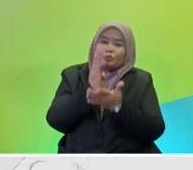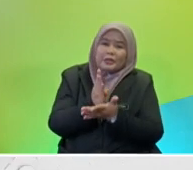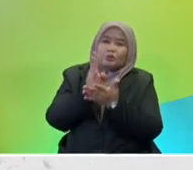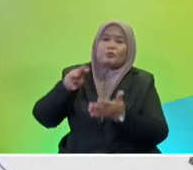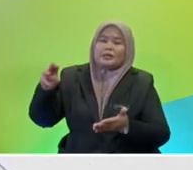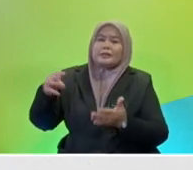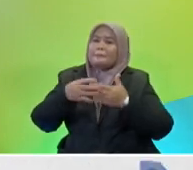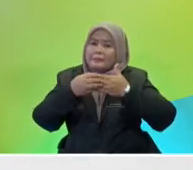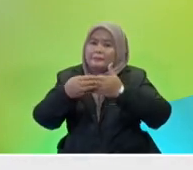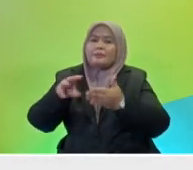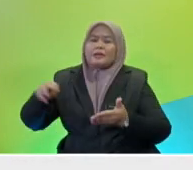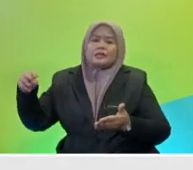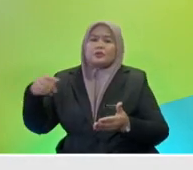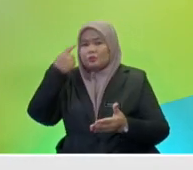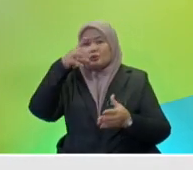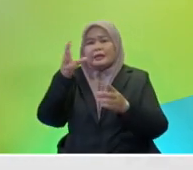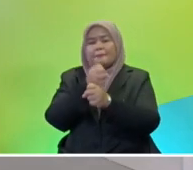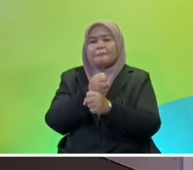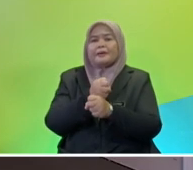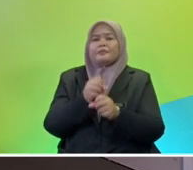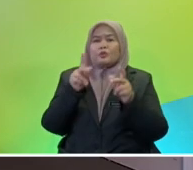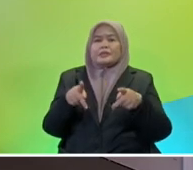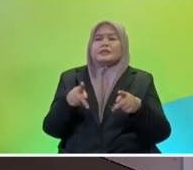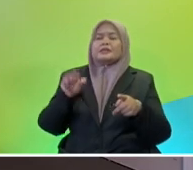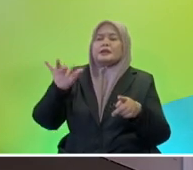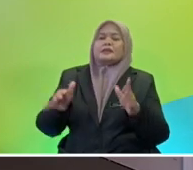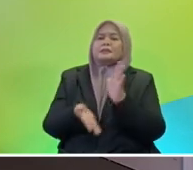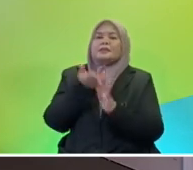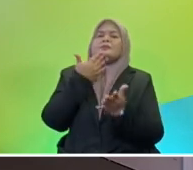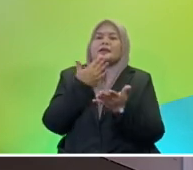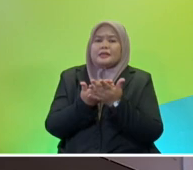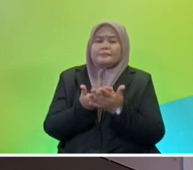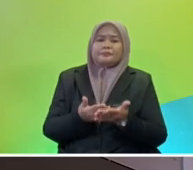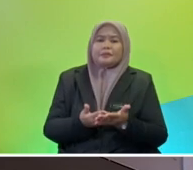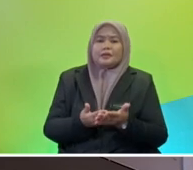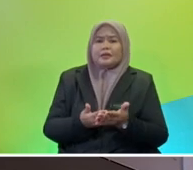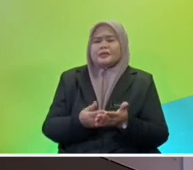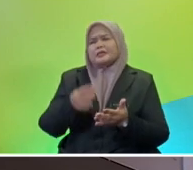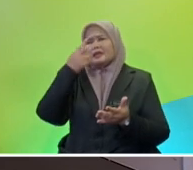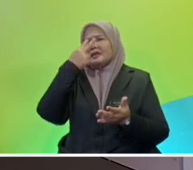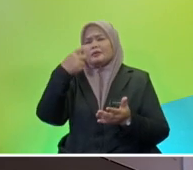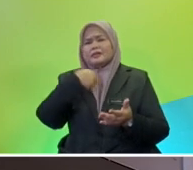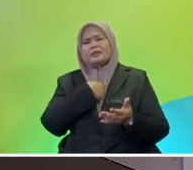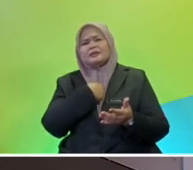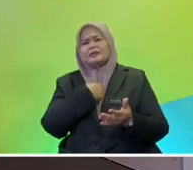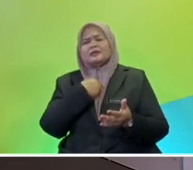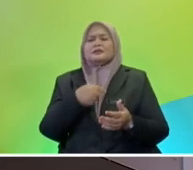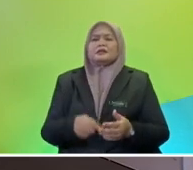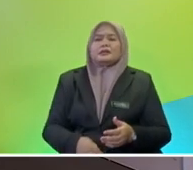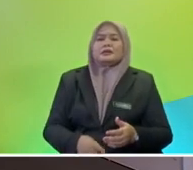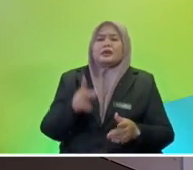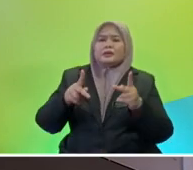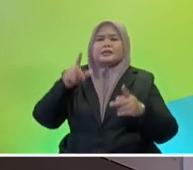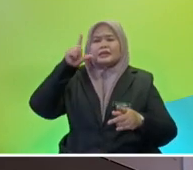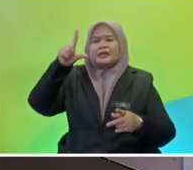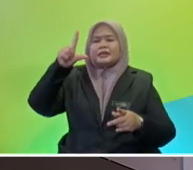kita bimbing murid kita untuk dapat tahap penguasaannya lebih baik ya itu adalah refleksi kepada diri kita sebenarnya sebagai guru dan kalau